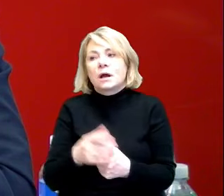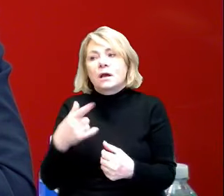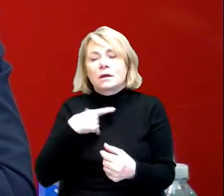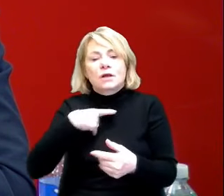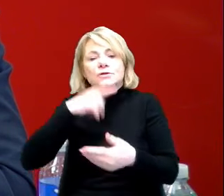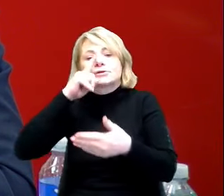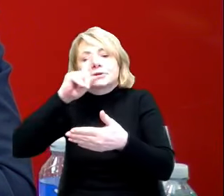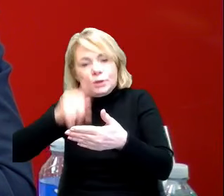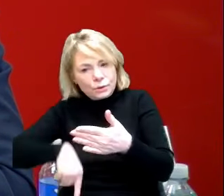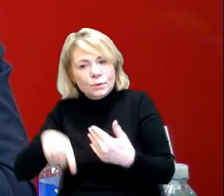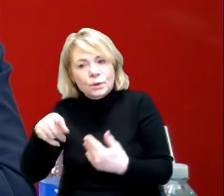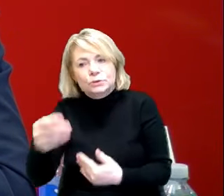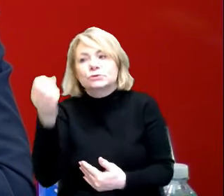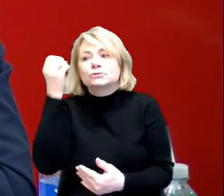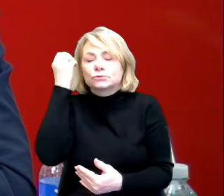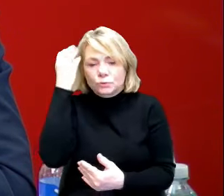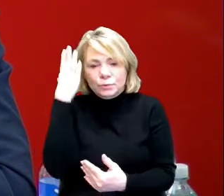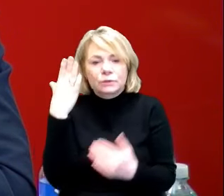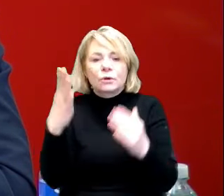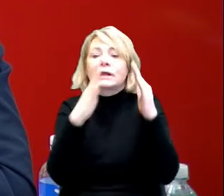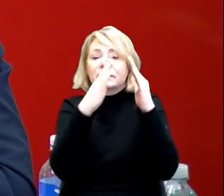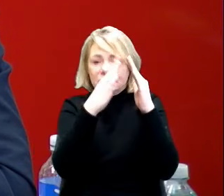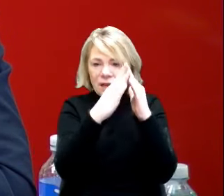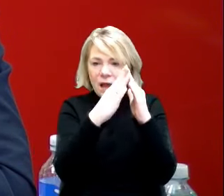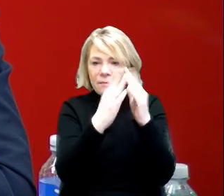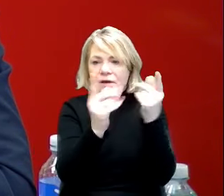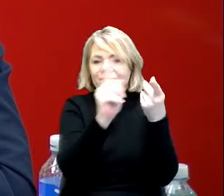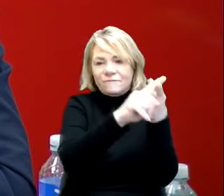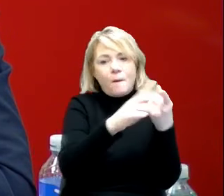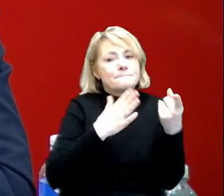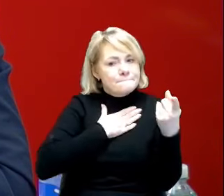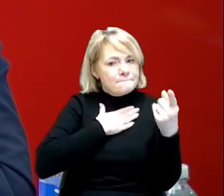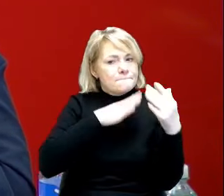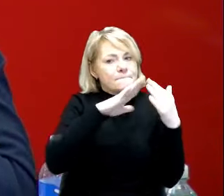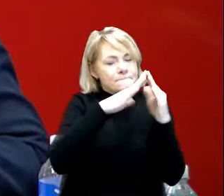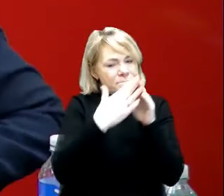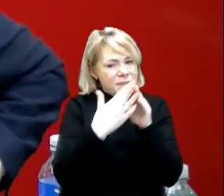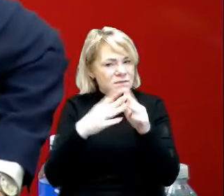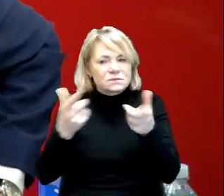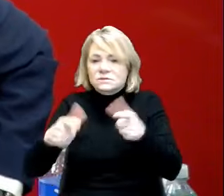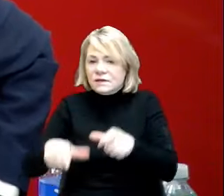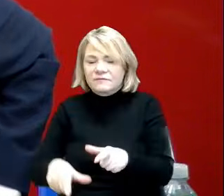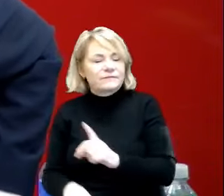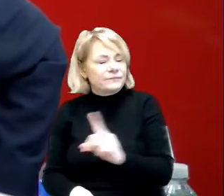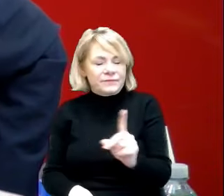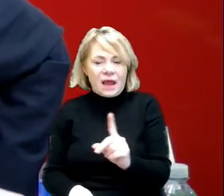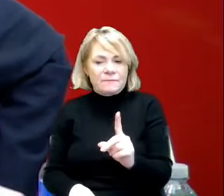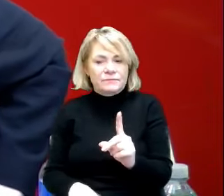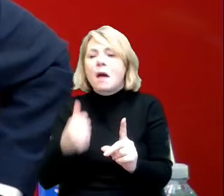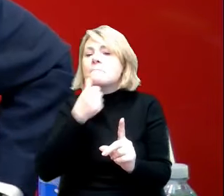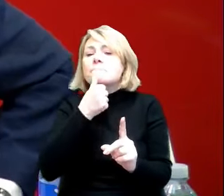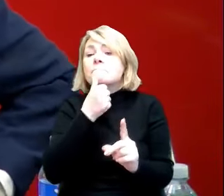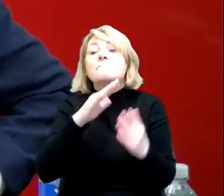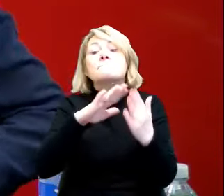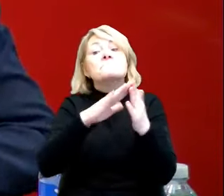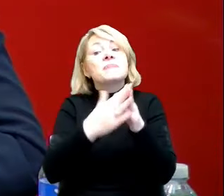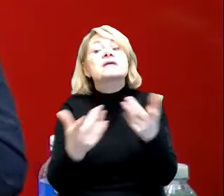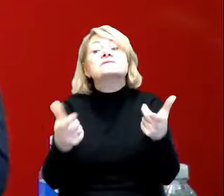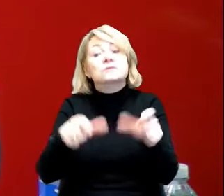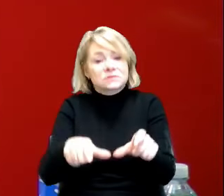jog pastatas priklauso jiems ne miesto savivaldybėj jeigu būtų miesto savivaldybės klausimas jisai būtų turbūt jau